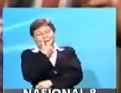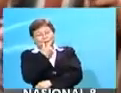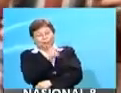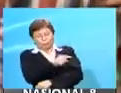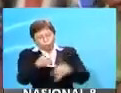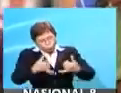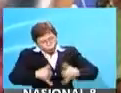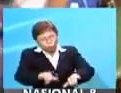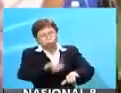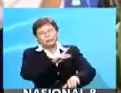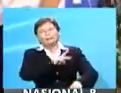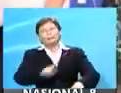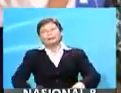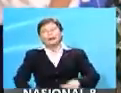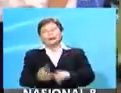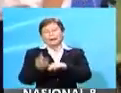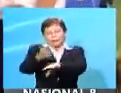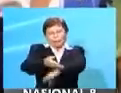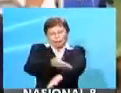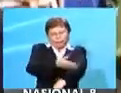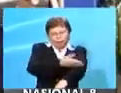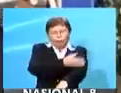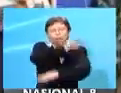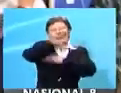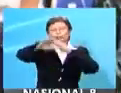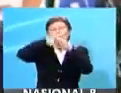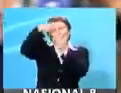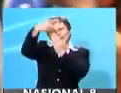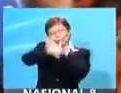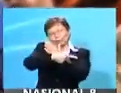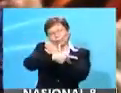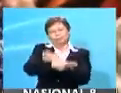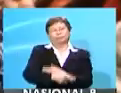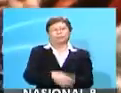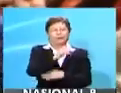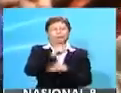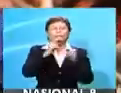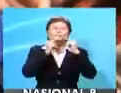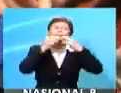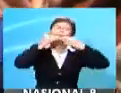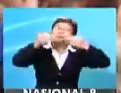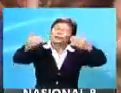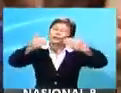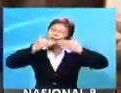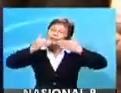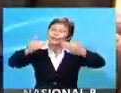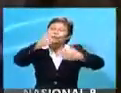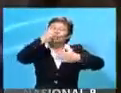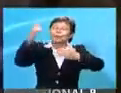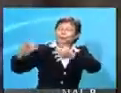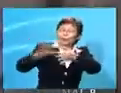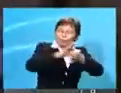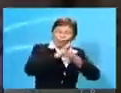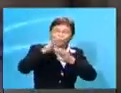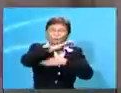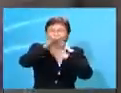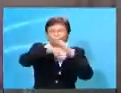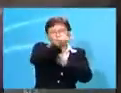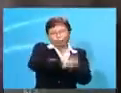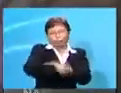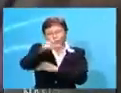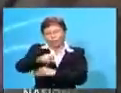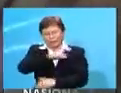dasar-dasar Kementerian serta menambah baik segala program yang ada selain mengucapkan terima kasih atas kerjasama semua pihak dalam